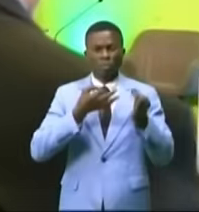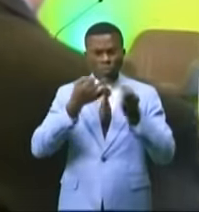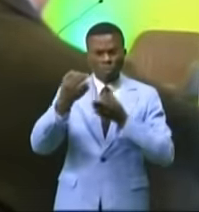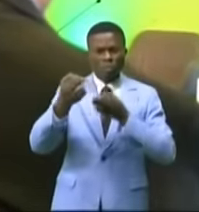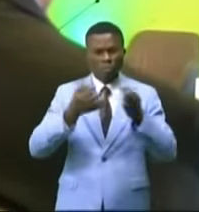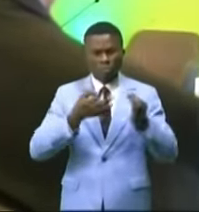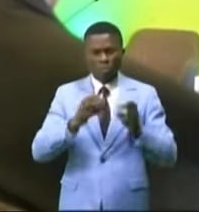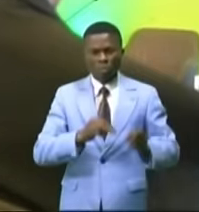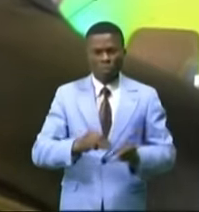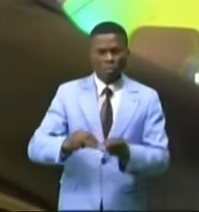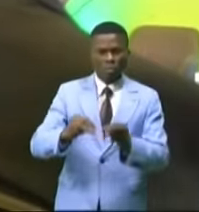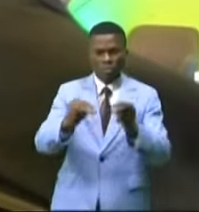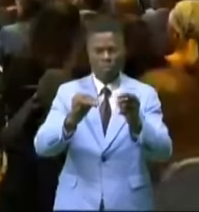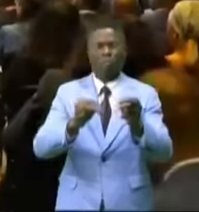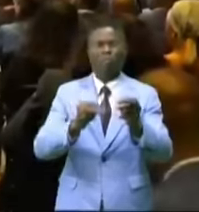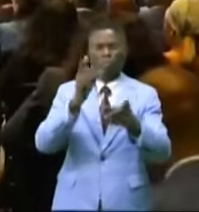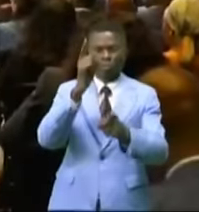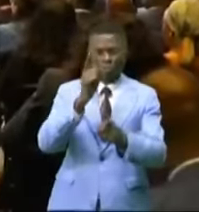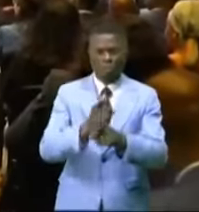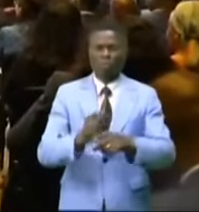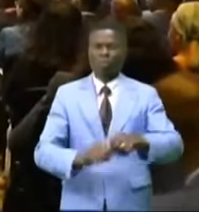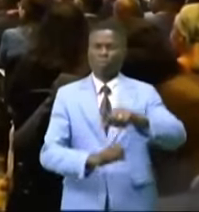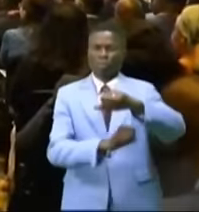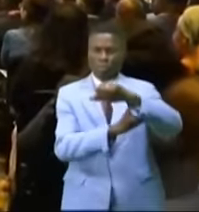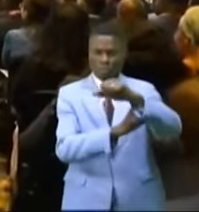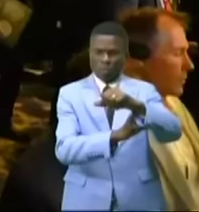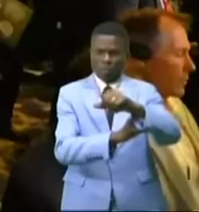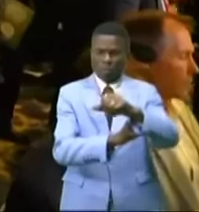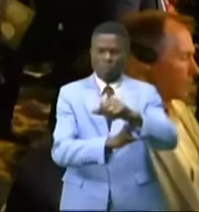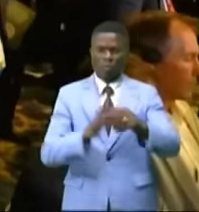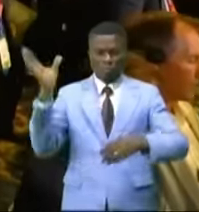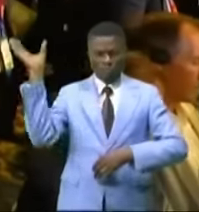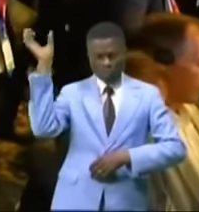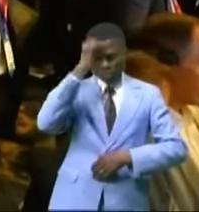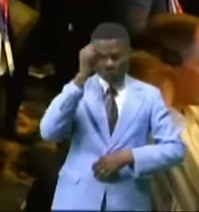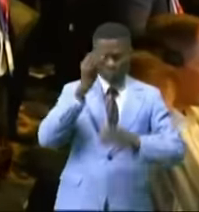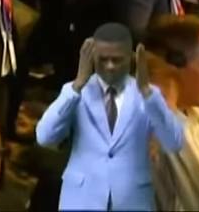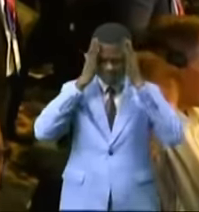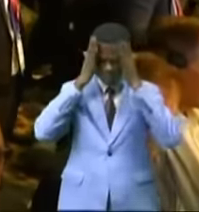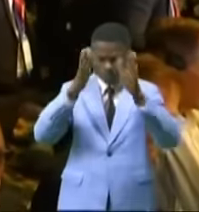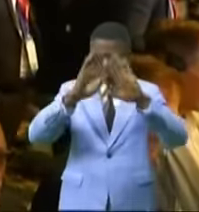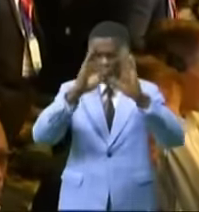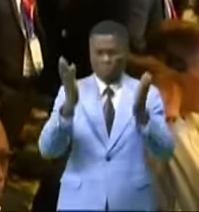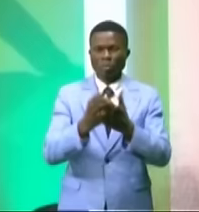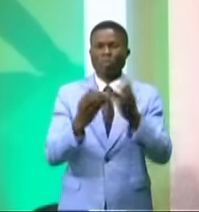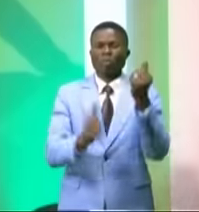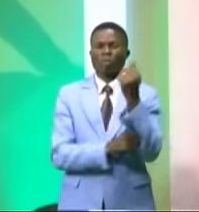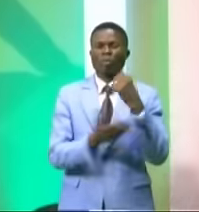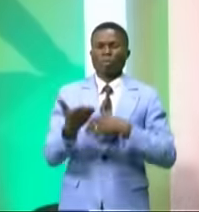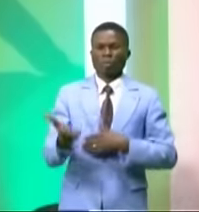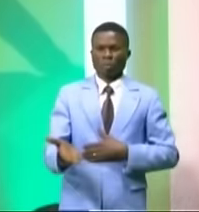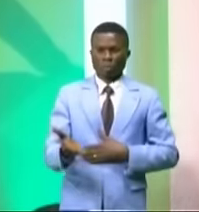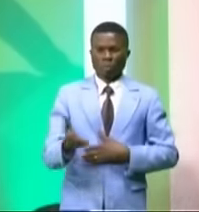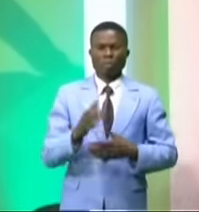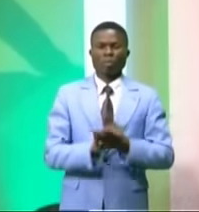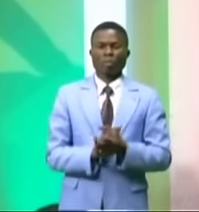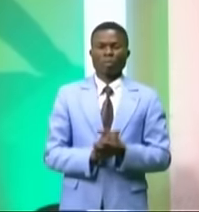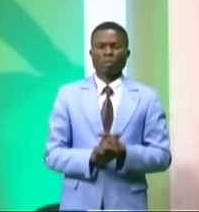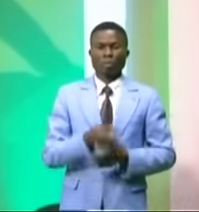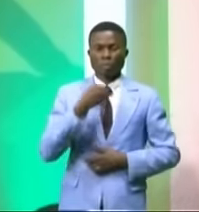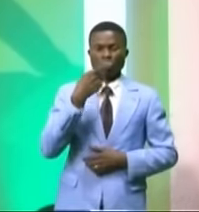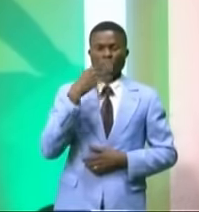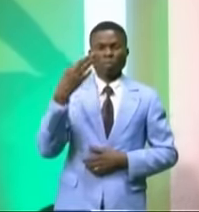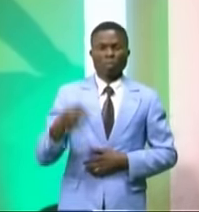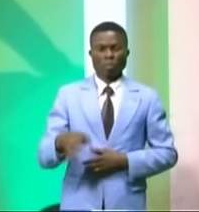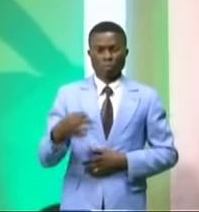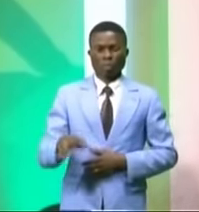d'une méthodologie explicative soutenue qui a pu captiver l'attention de toute l'assistance. I would like to speak in French